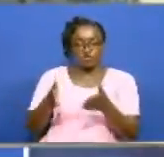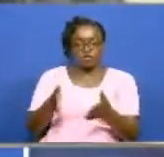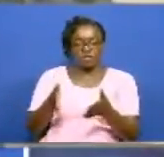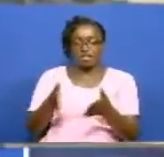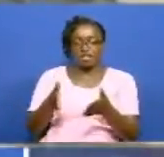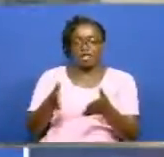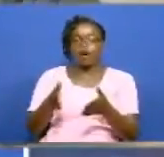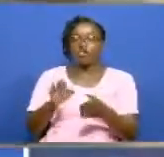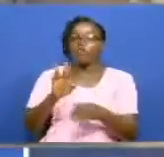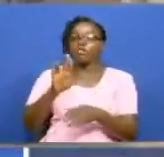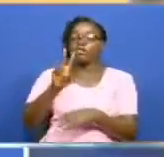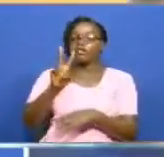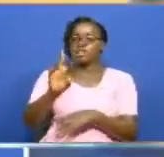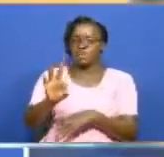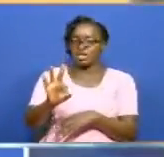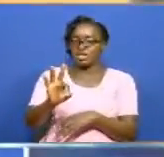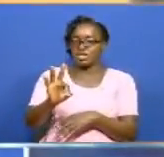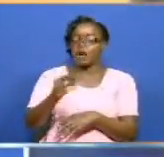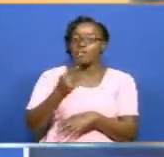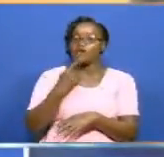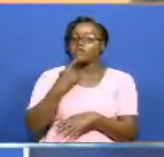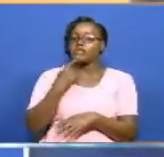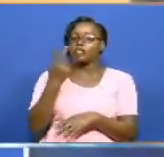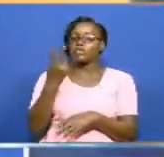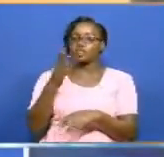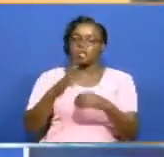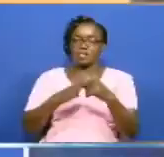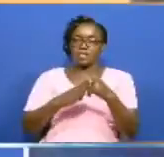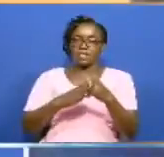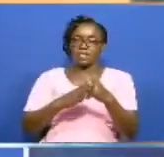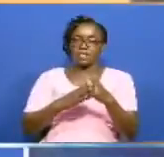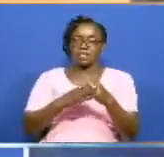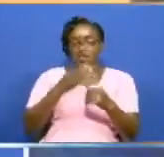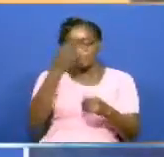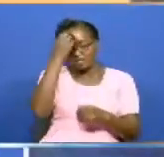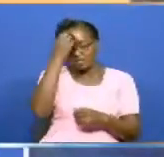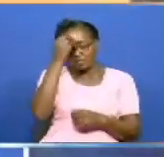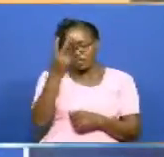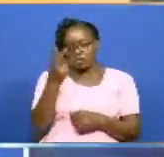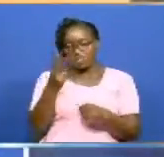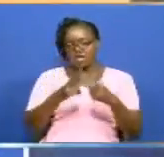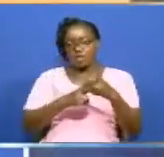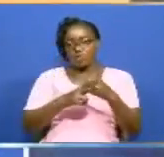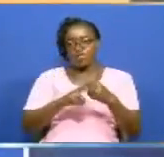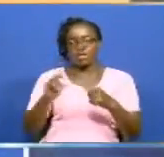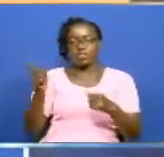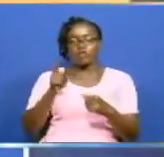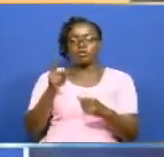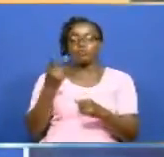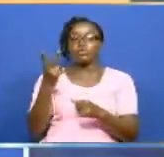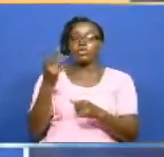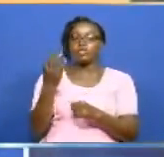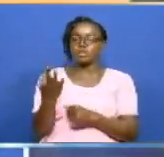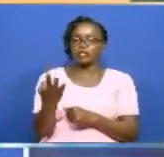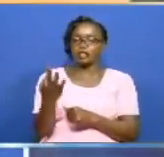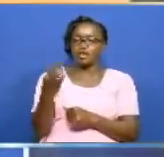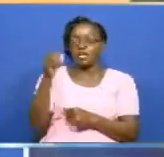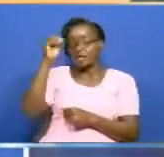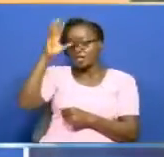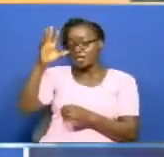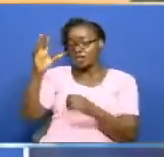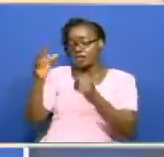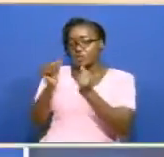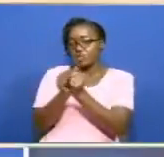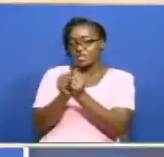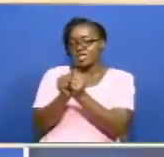43, ikifuatwa na Turkana kwa visa 29, Trans Nzoia 27, Nairobi 23, Kiambu visa 10,